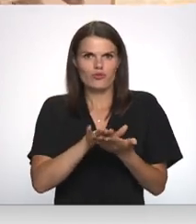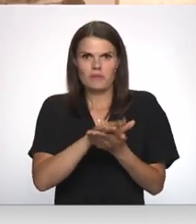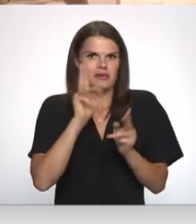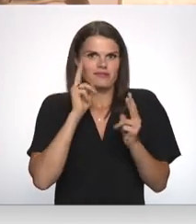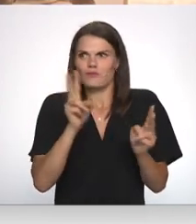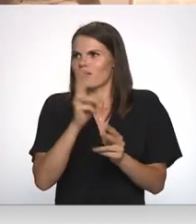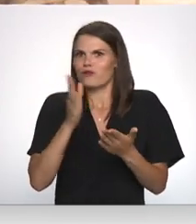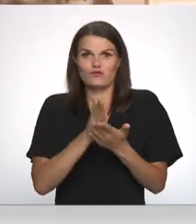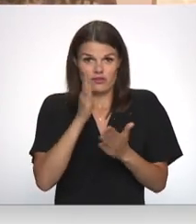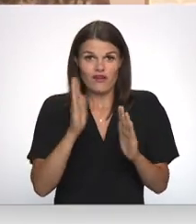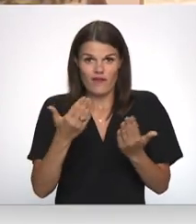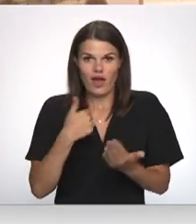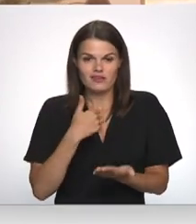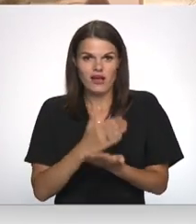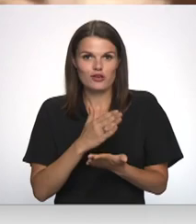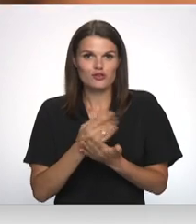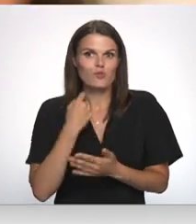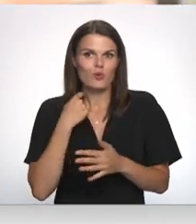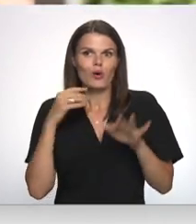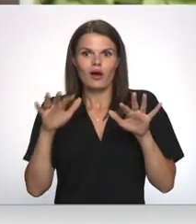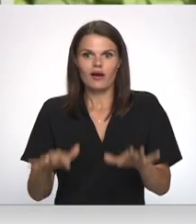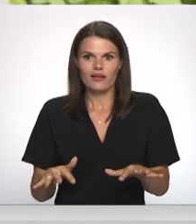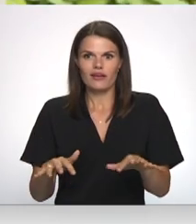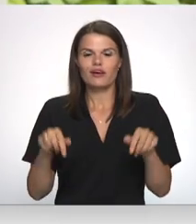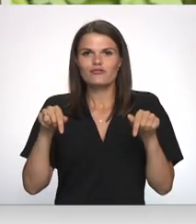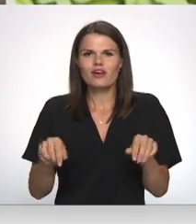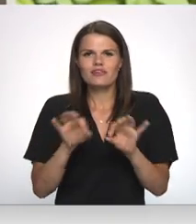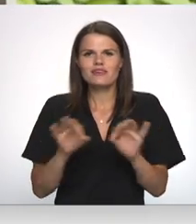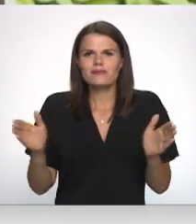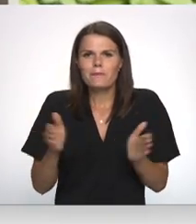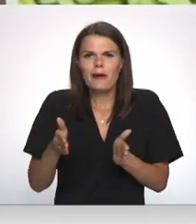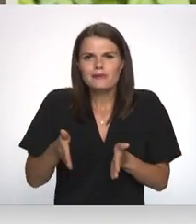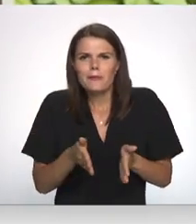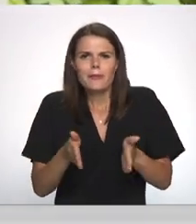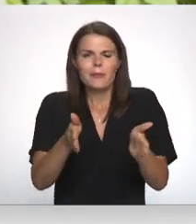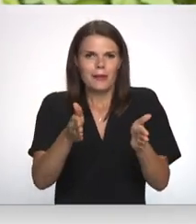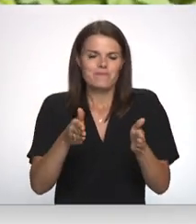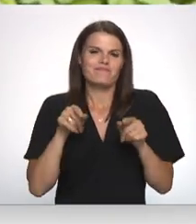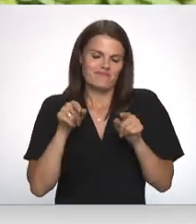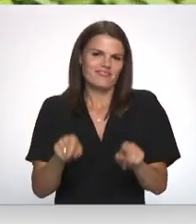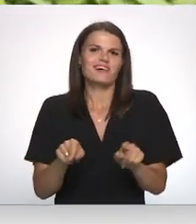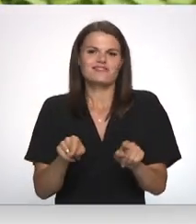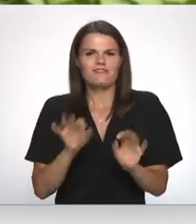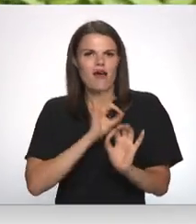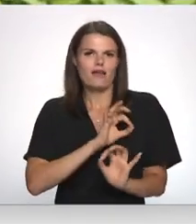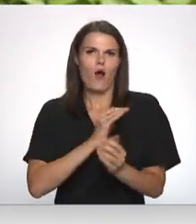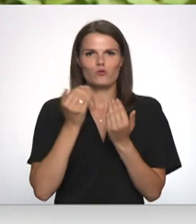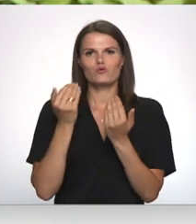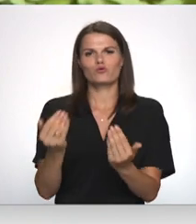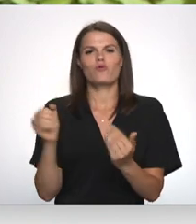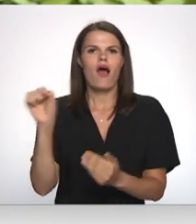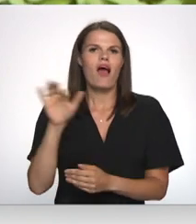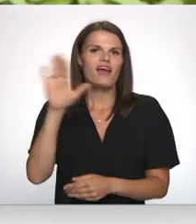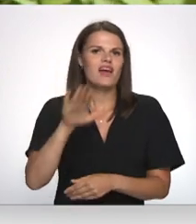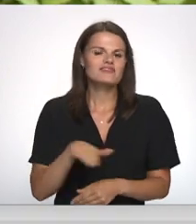te notiek, vai es esmu Rīgā? Jā, es domāju, šitādas mazas ieliņas arī ir tas, kas ir tas raksturīgais Āgenskalnam,